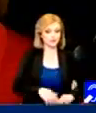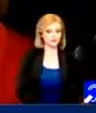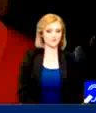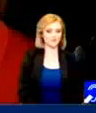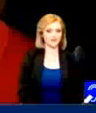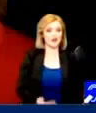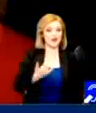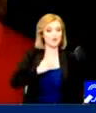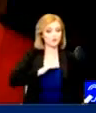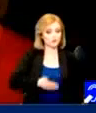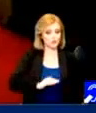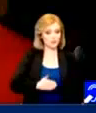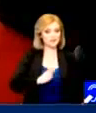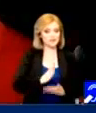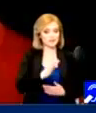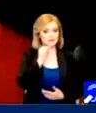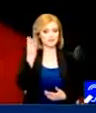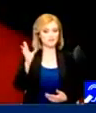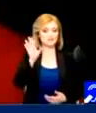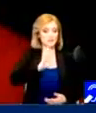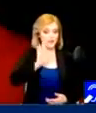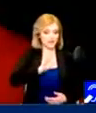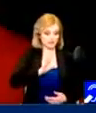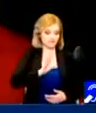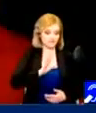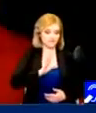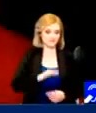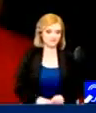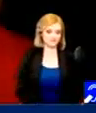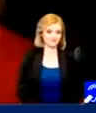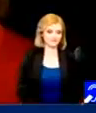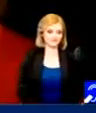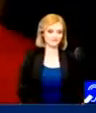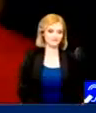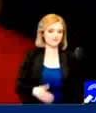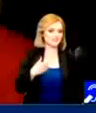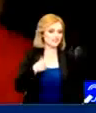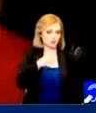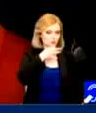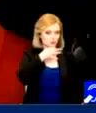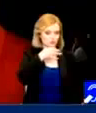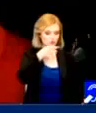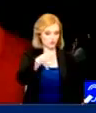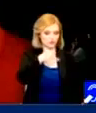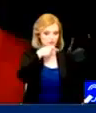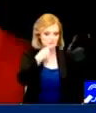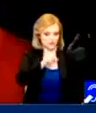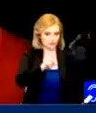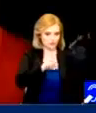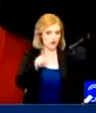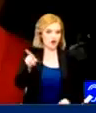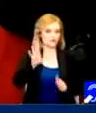companie sunt câteva femei developeri. Eu nu aș spune că se descurcă mai rău decât